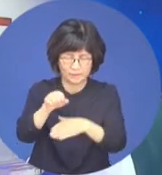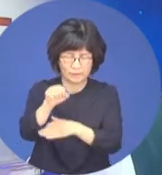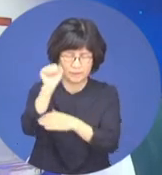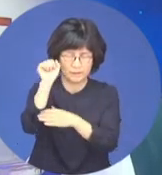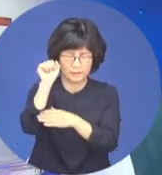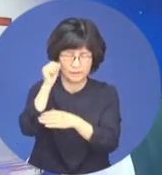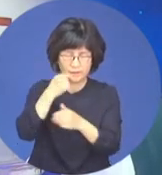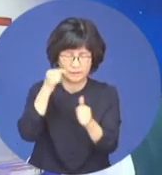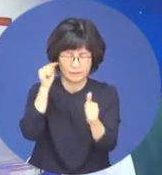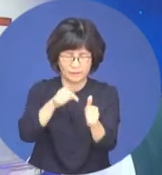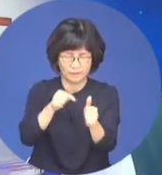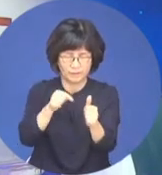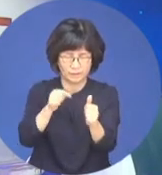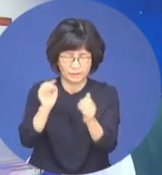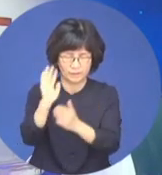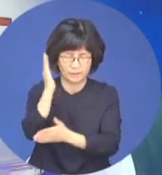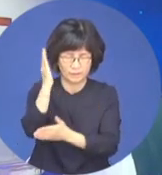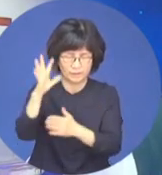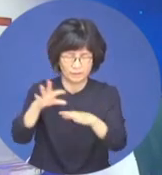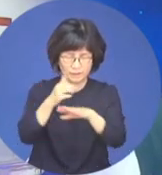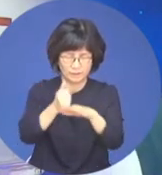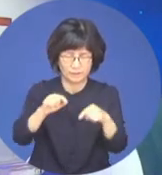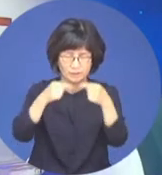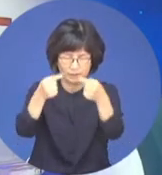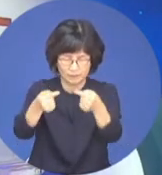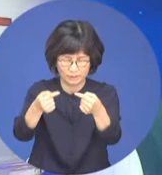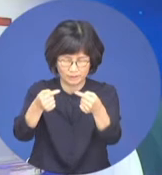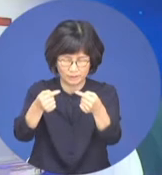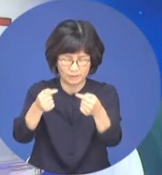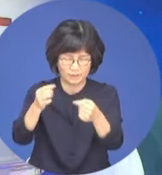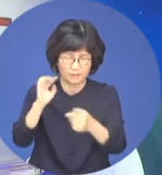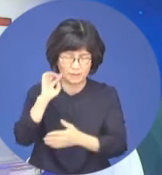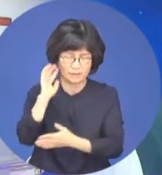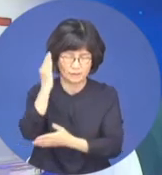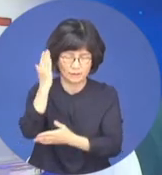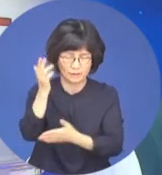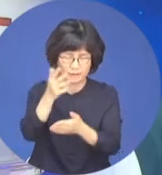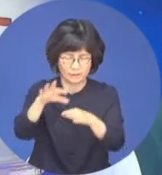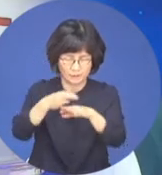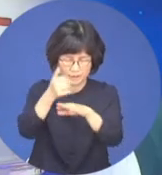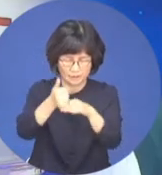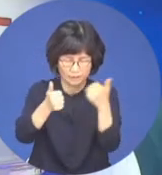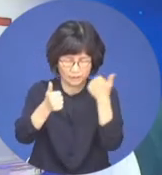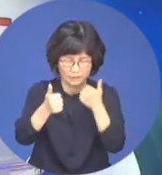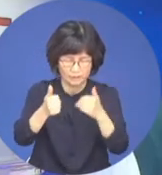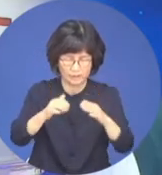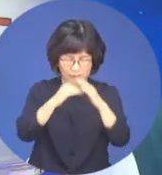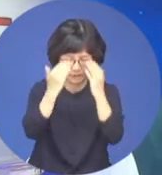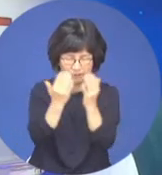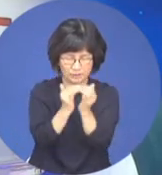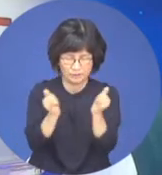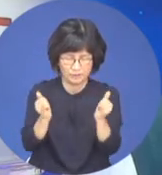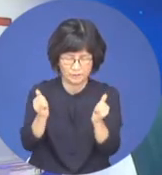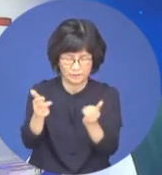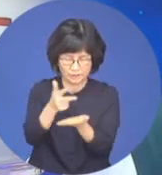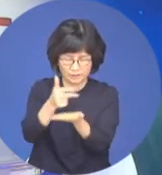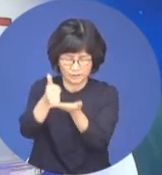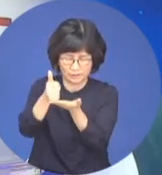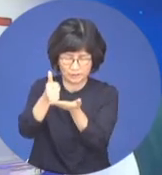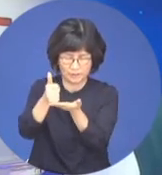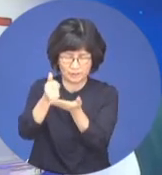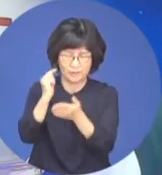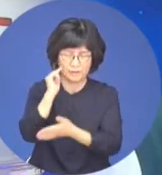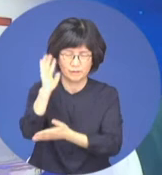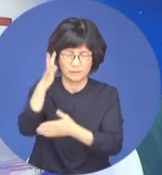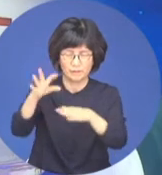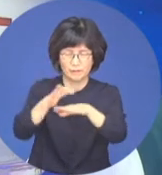왕이 들어가시리로다. 영광의 왕이 누구시냐? 만군의 여호와께서 곧 영광의